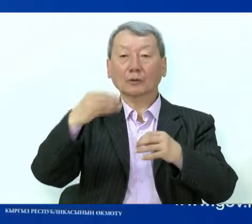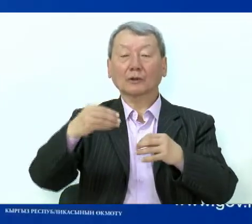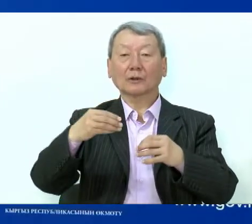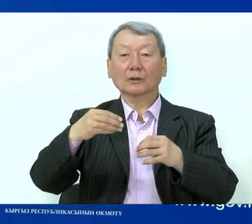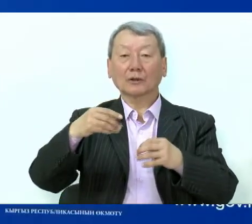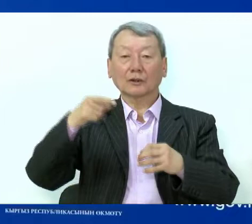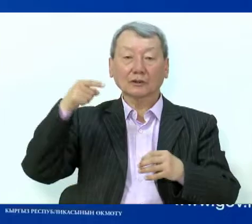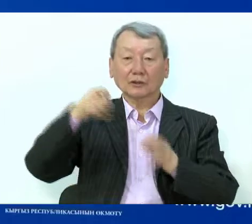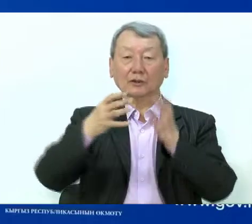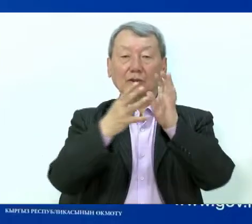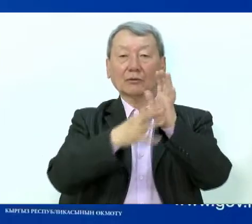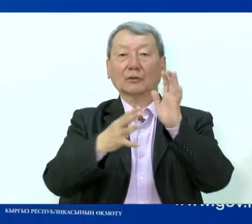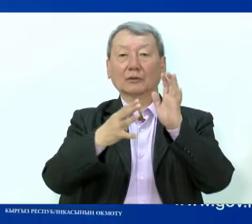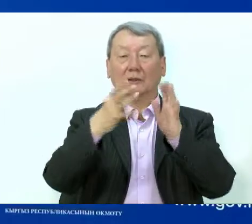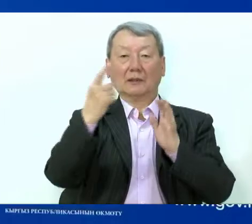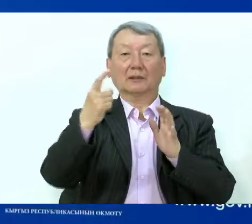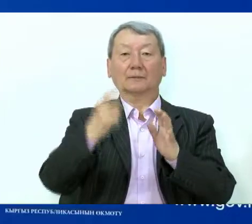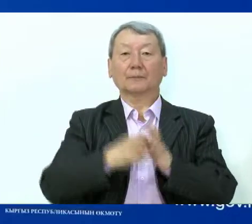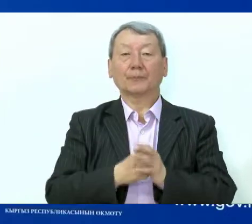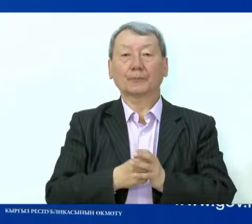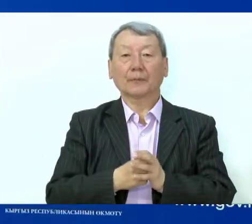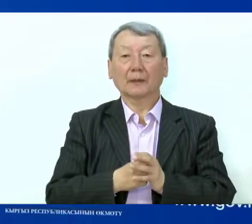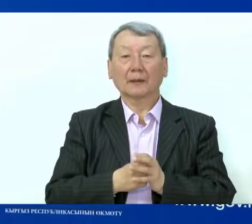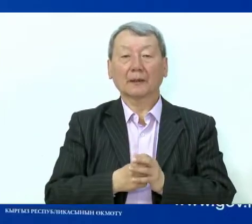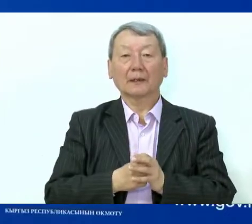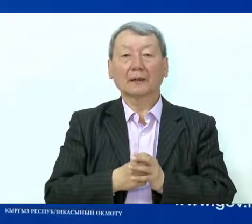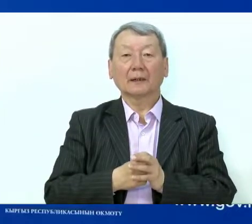одобрено 1091.